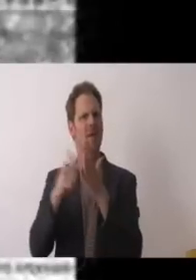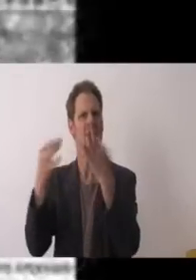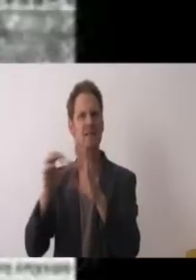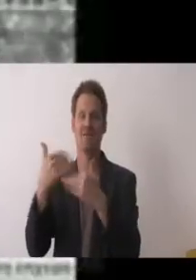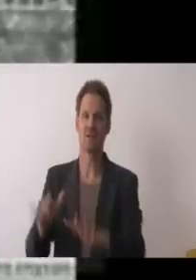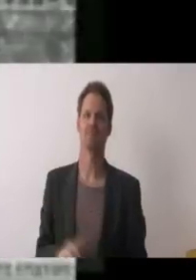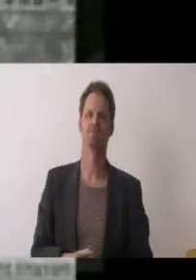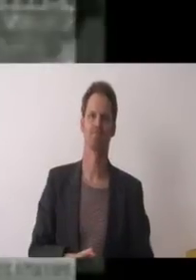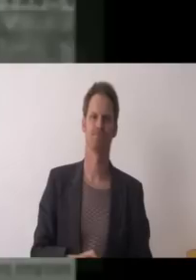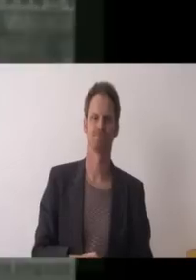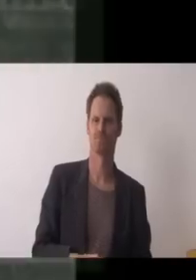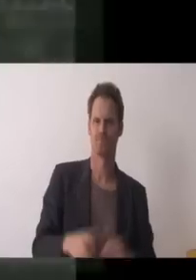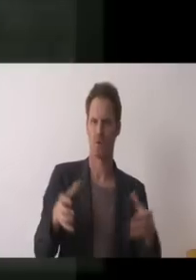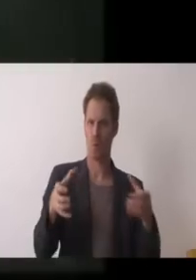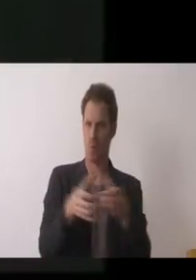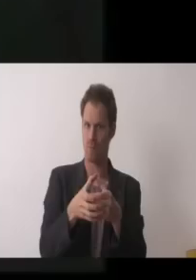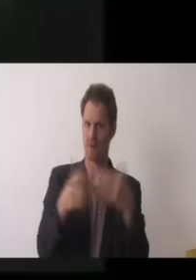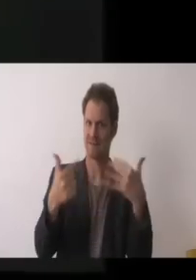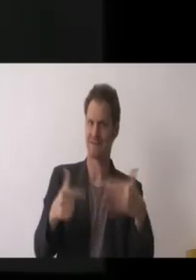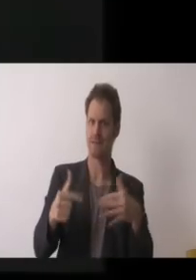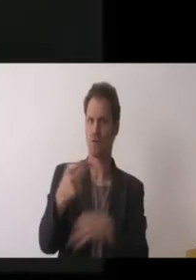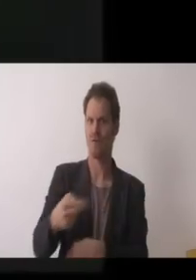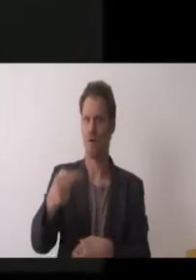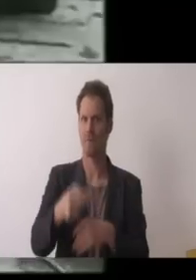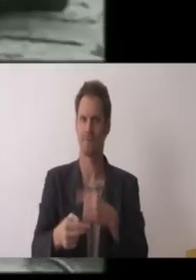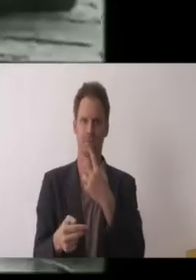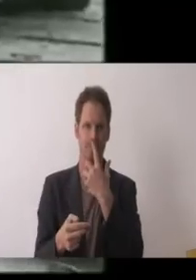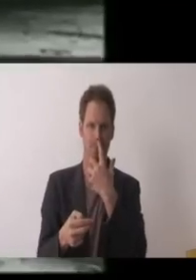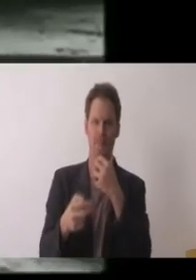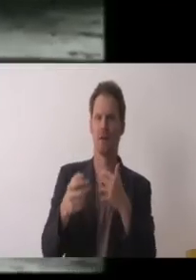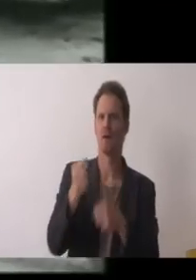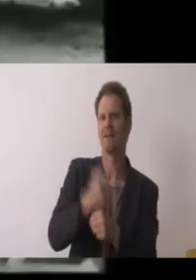2010. Les victimes de l'organisation 17 novembre étaient